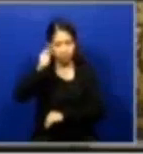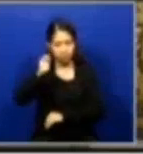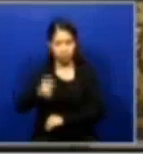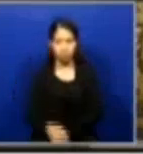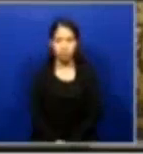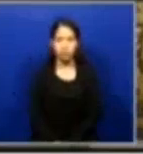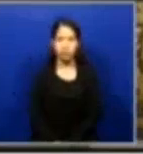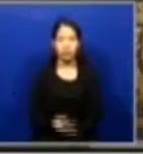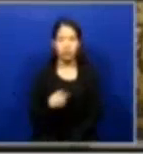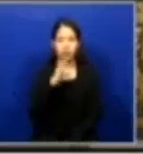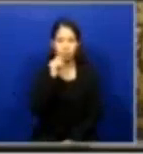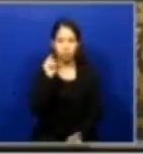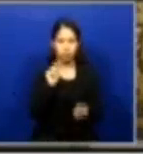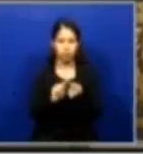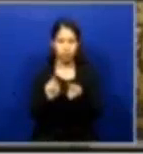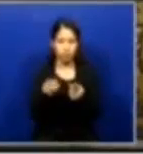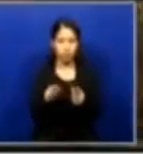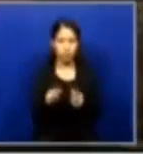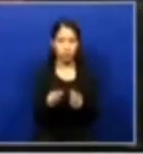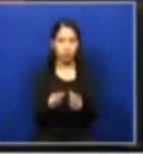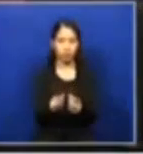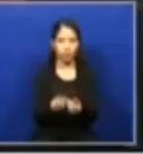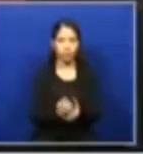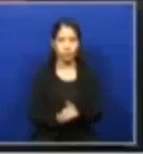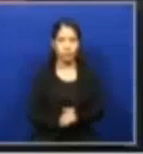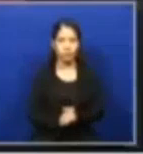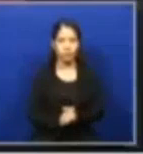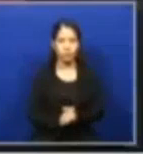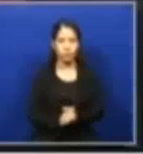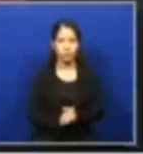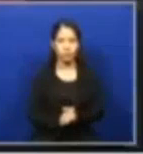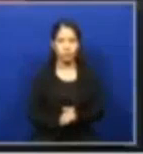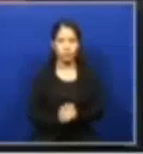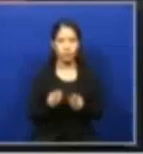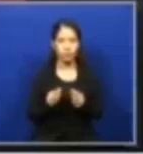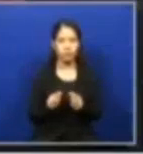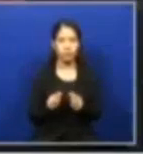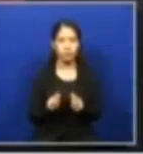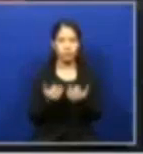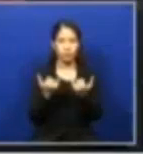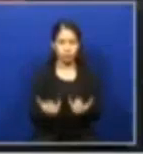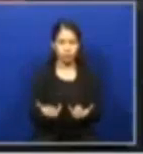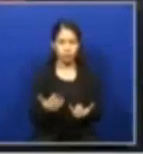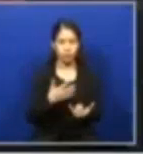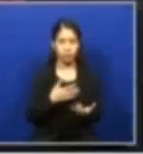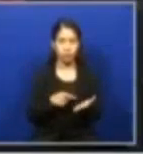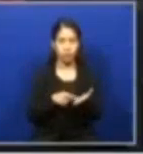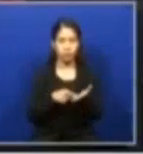เราพูดกันถึงว่าเรื่องปุ๋ยครับเกิดไปเรื่องปุ๋ยครับปุ๋ยเวลานี้เนี่ยผมเสนอให้